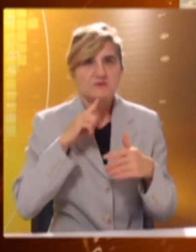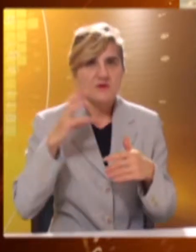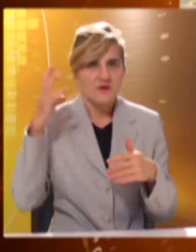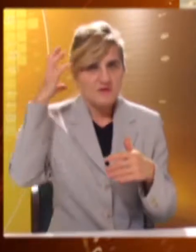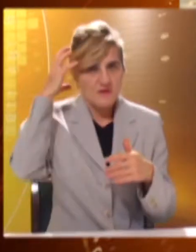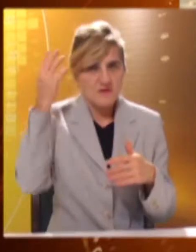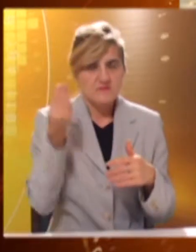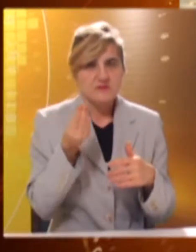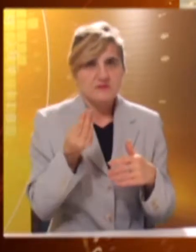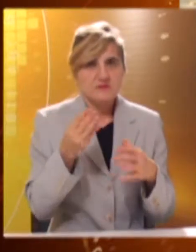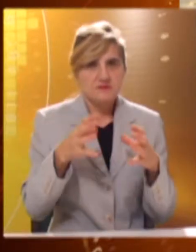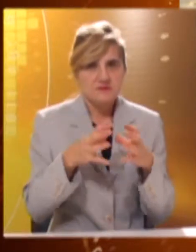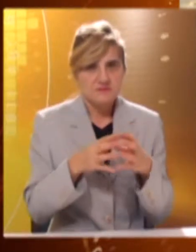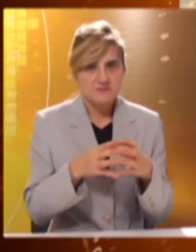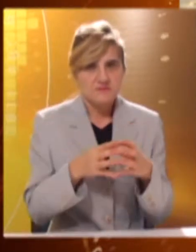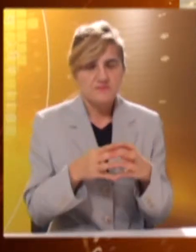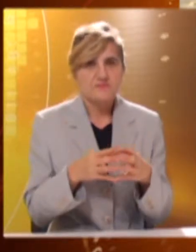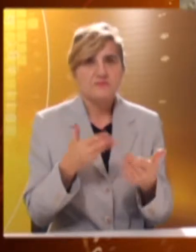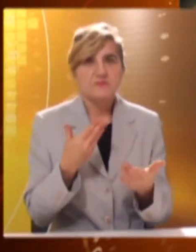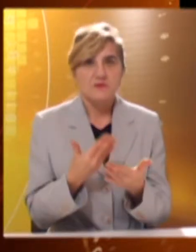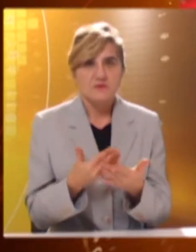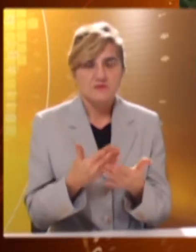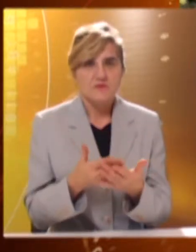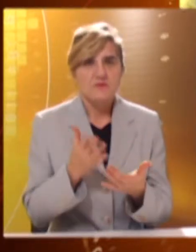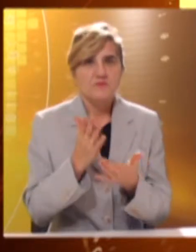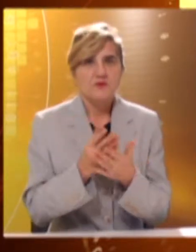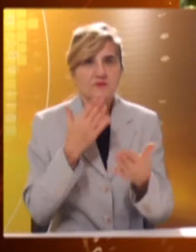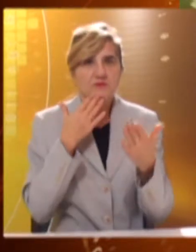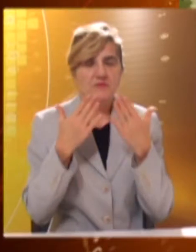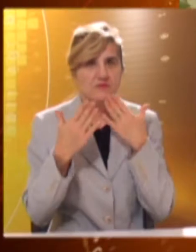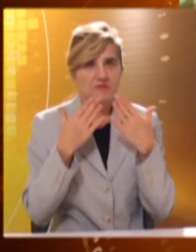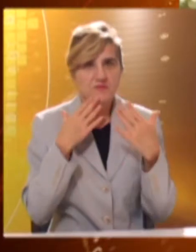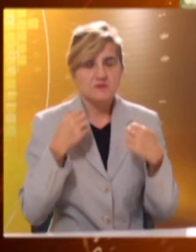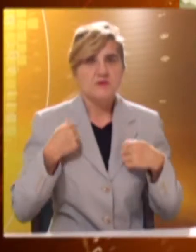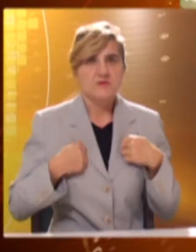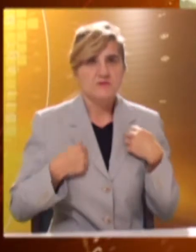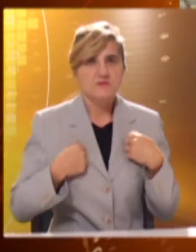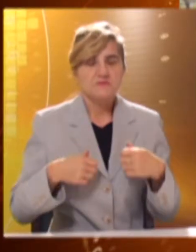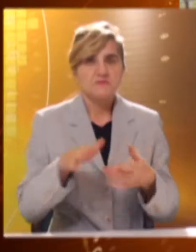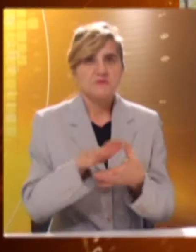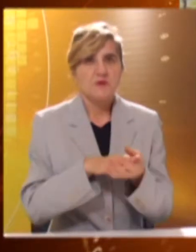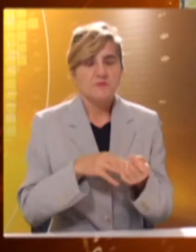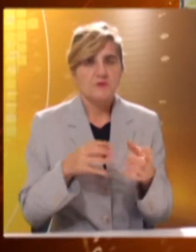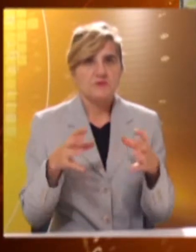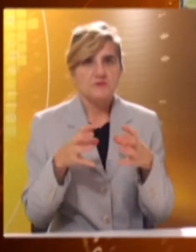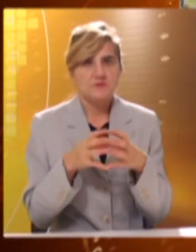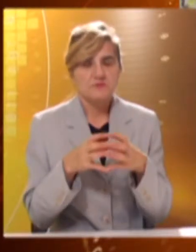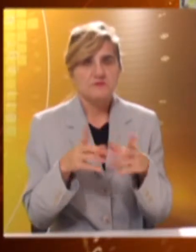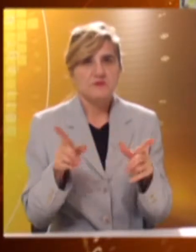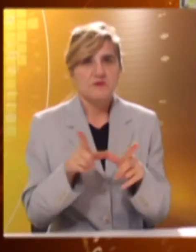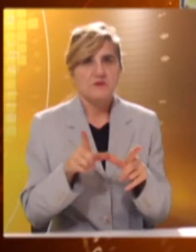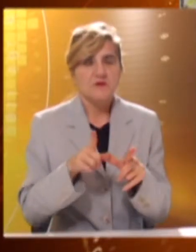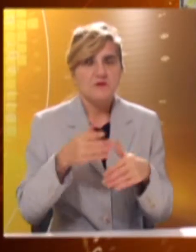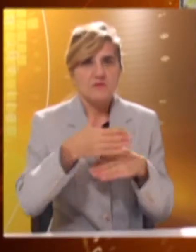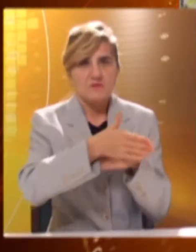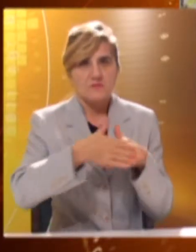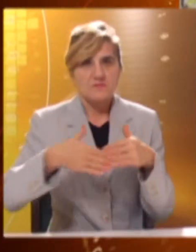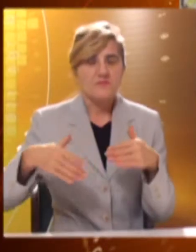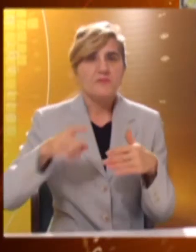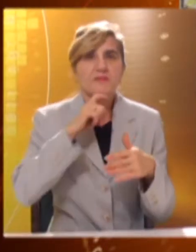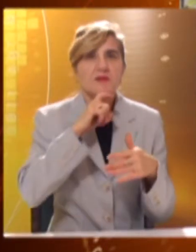prisjedinjenje Kraljevini Srbiji. Na Pariskoj mirovnoj konferenciji Subotica je priznata kao deo Kraljevstva Srba, Hrvata i Slovenaca, a granica